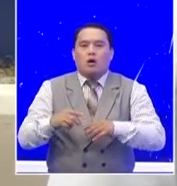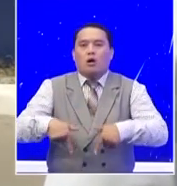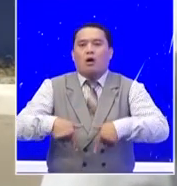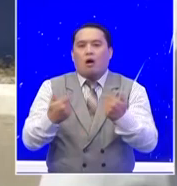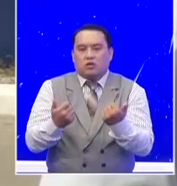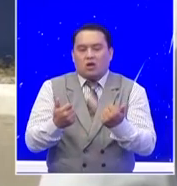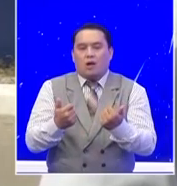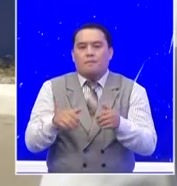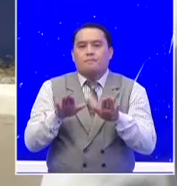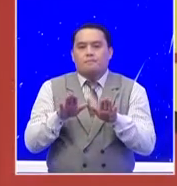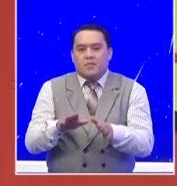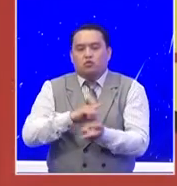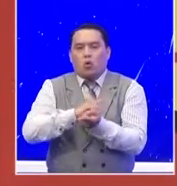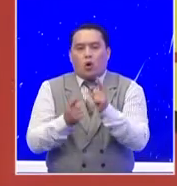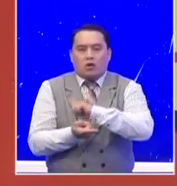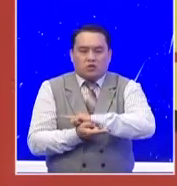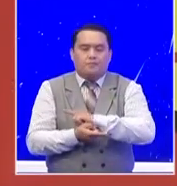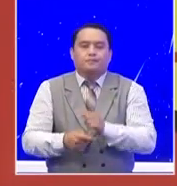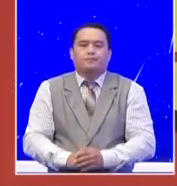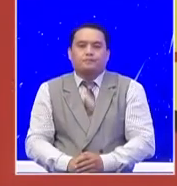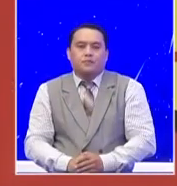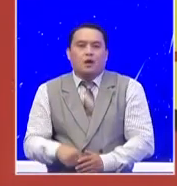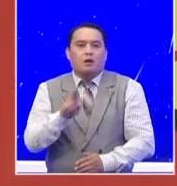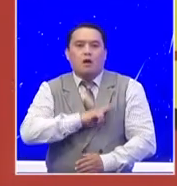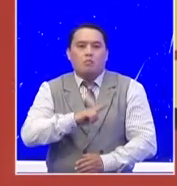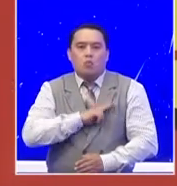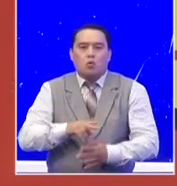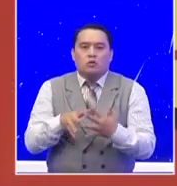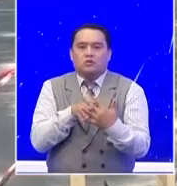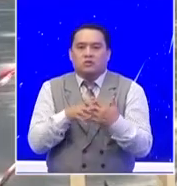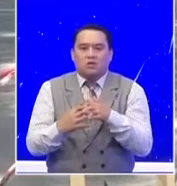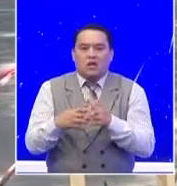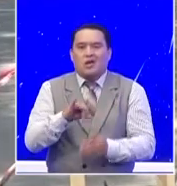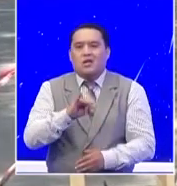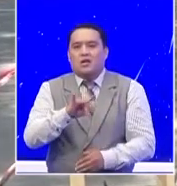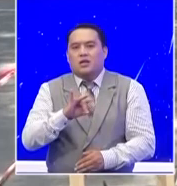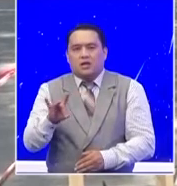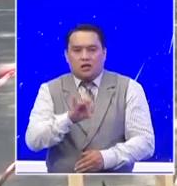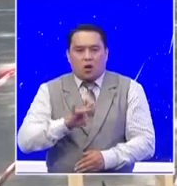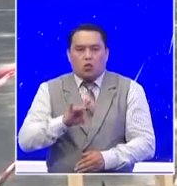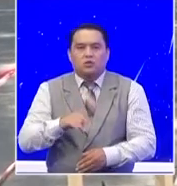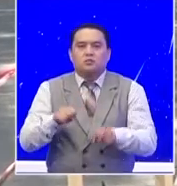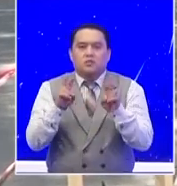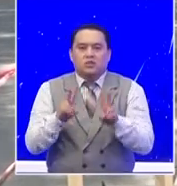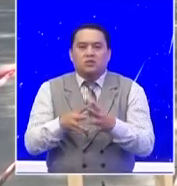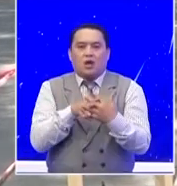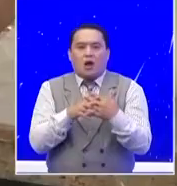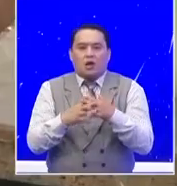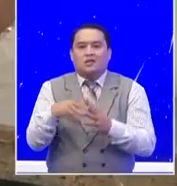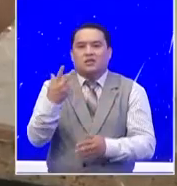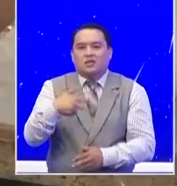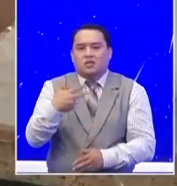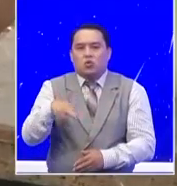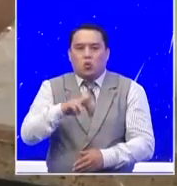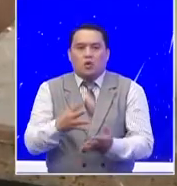они находятся между сменами. Стоит отметить и работу больницы в селе Боралдай Илийского района. Сельское медучреждение с 30